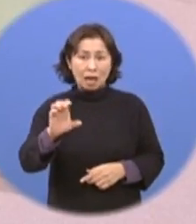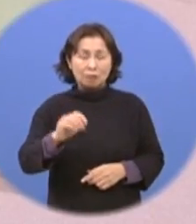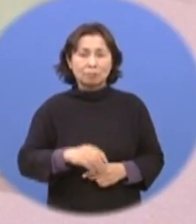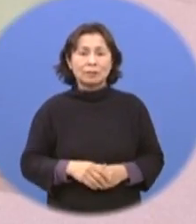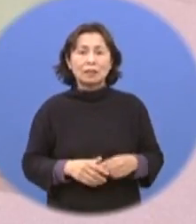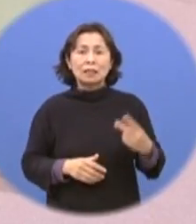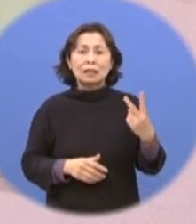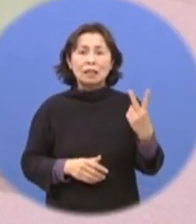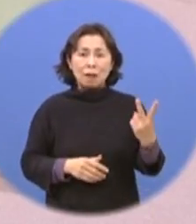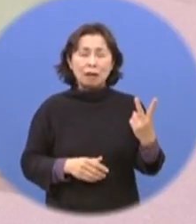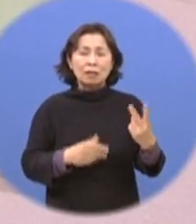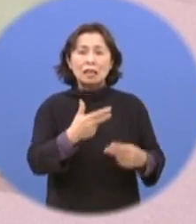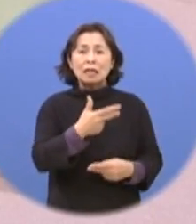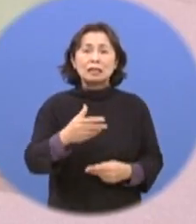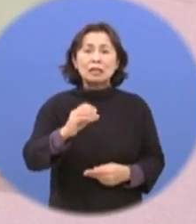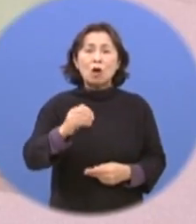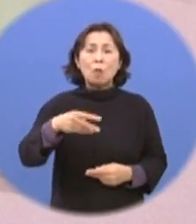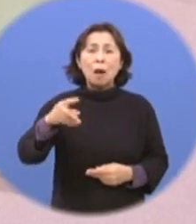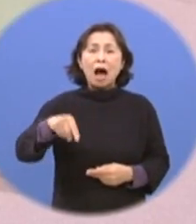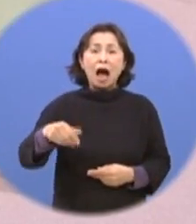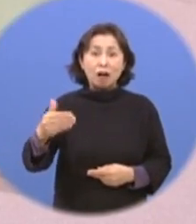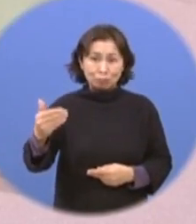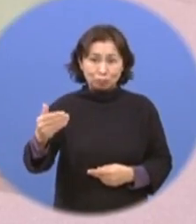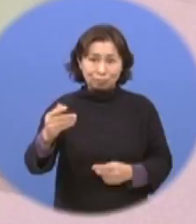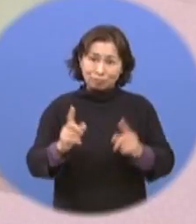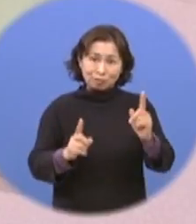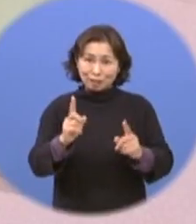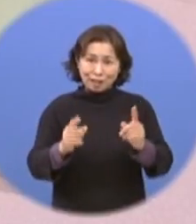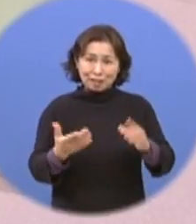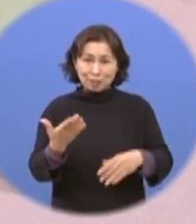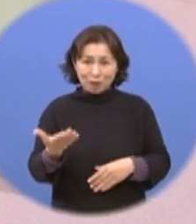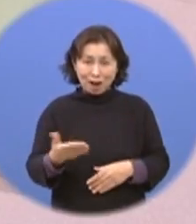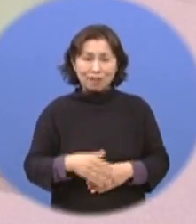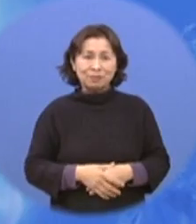g o パークどちらだったでしょうか